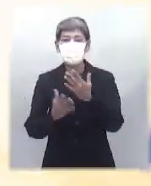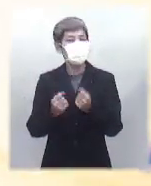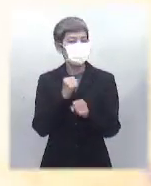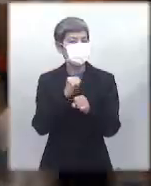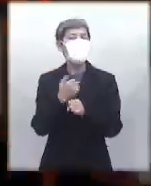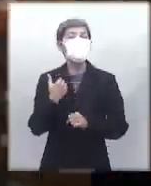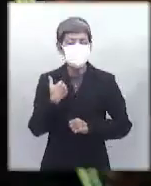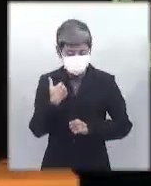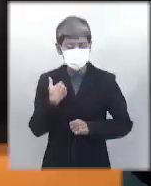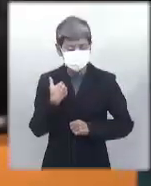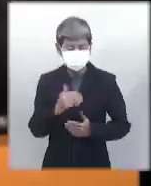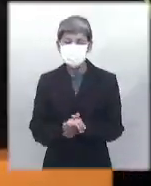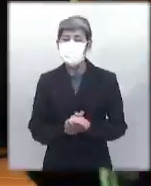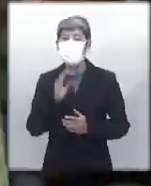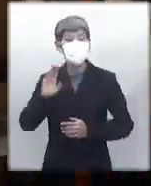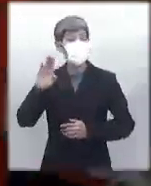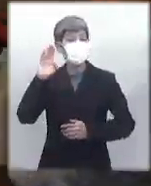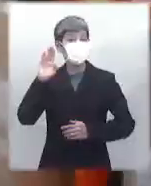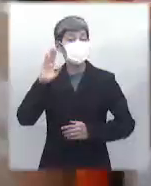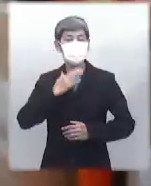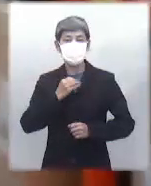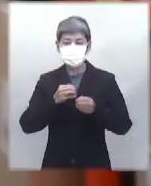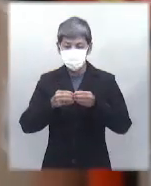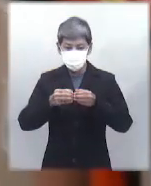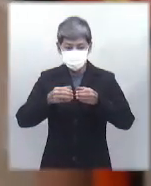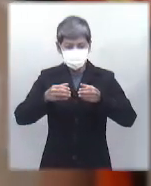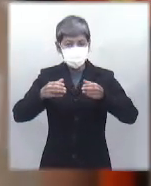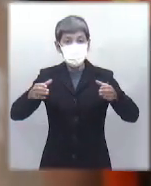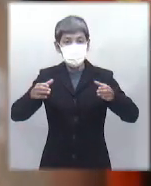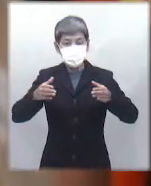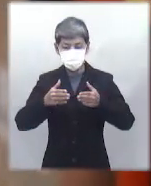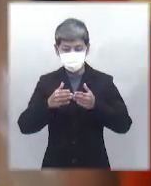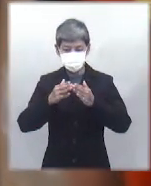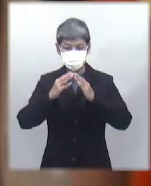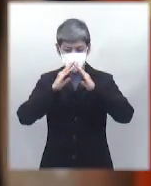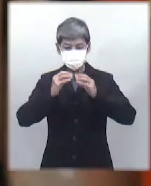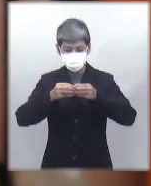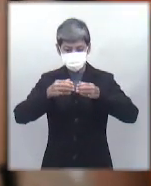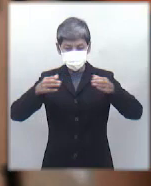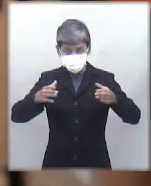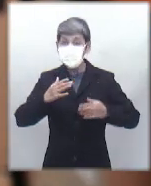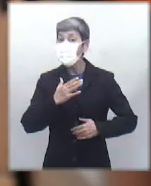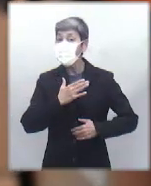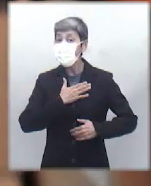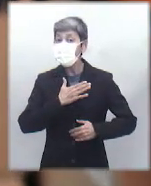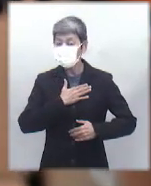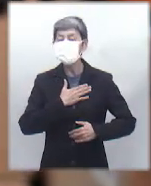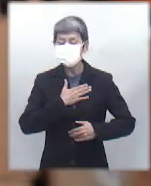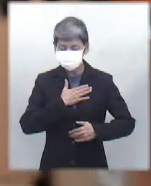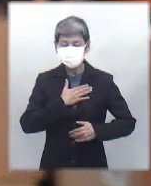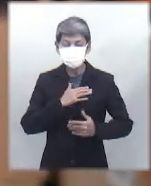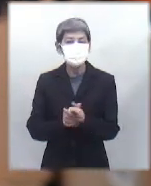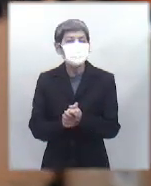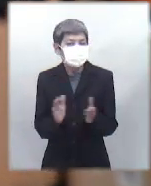พิการจำนวนมากนะครับเพราะฉะนั้นเนี่ยเมื่อบริษัทเราเติบโตมาถึงจุดนี้เนี่ยนะครับส่วนหนึ่งก็เกิดจากการที่นะครับเรา